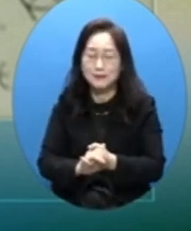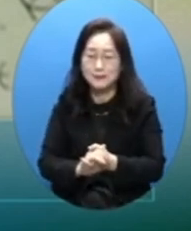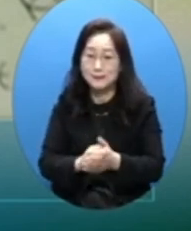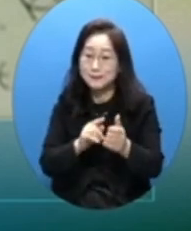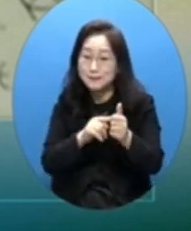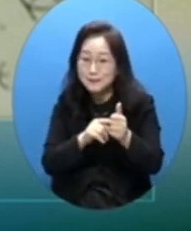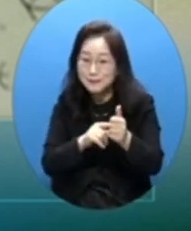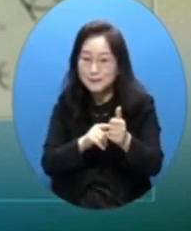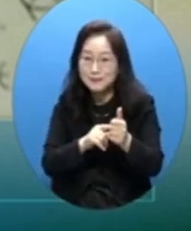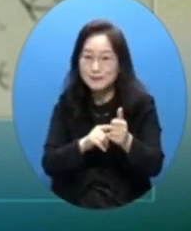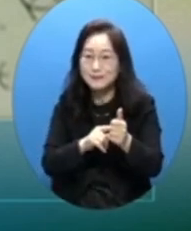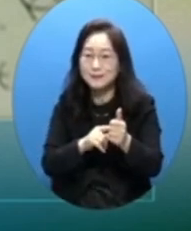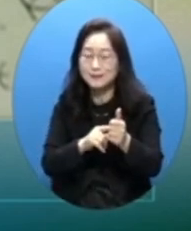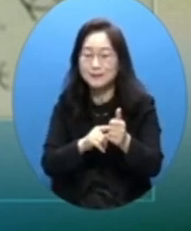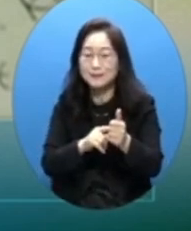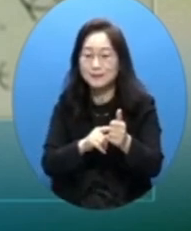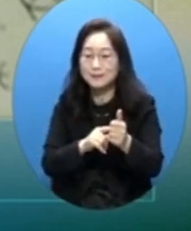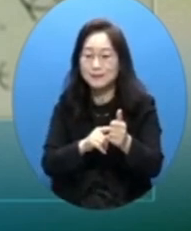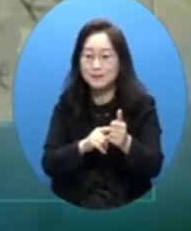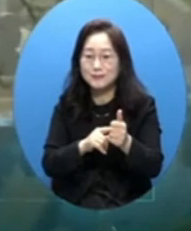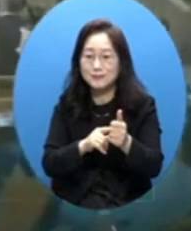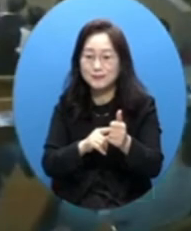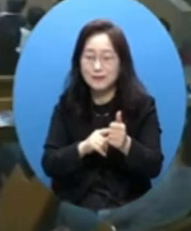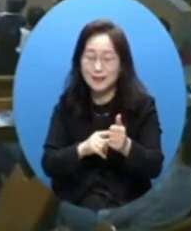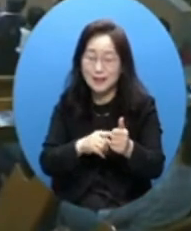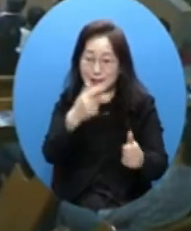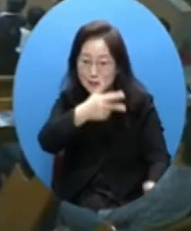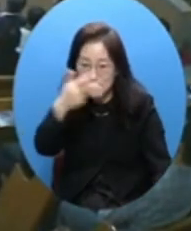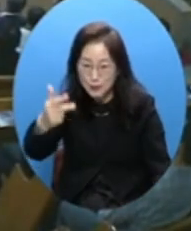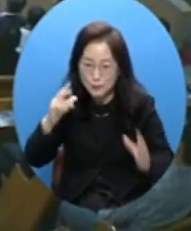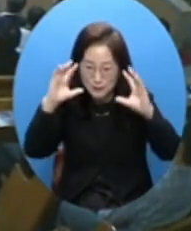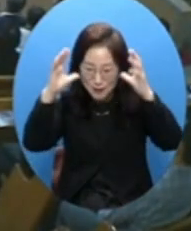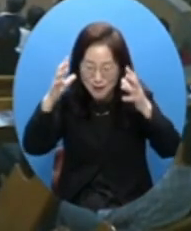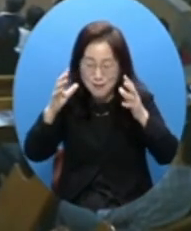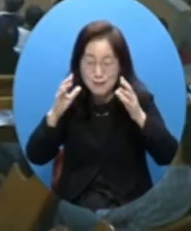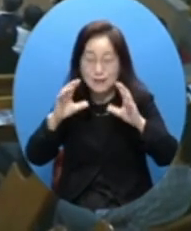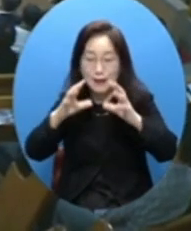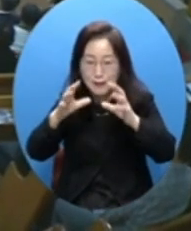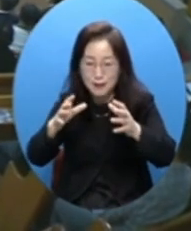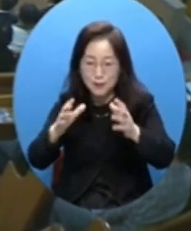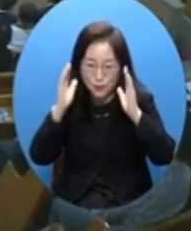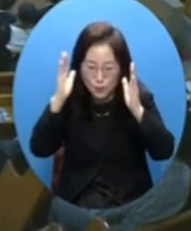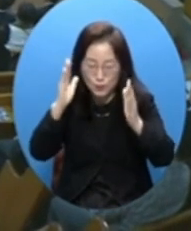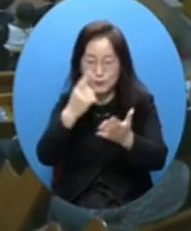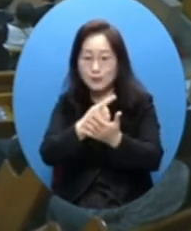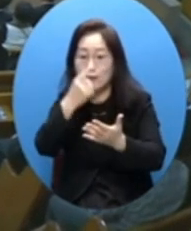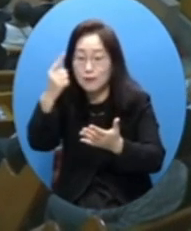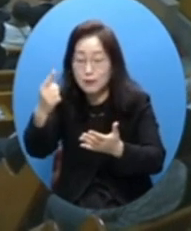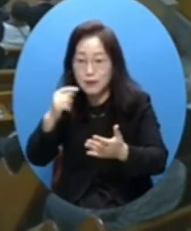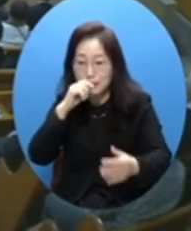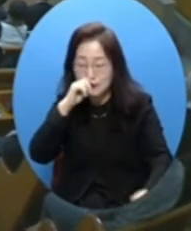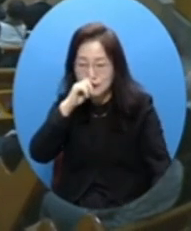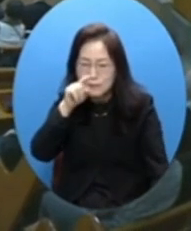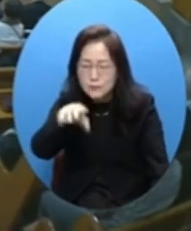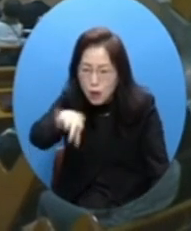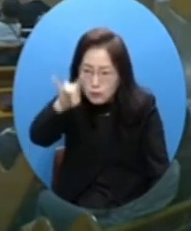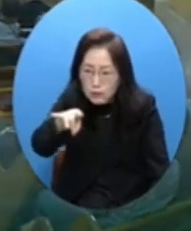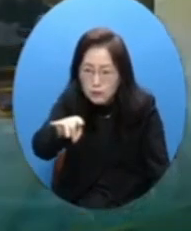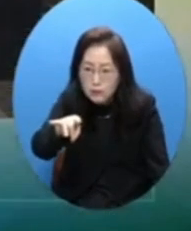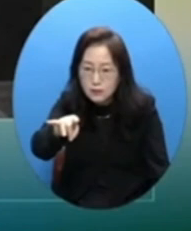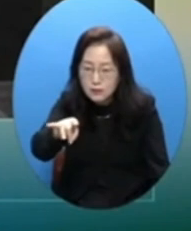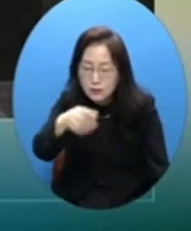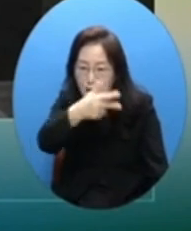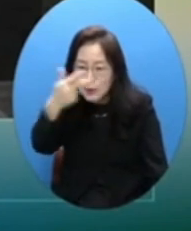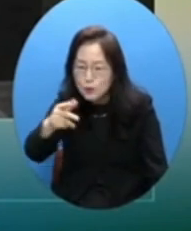가지고 그 덴마크에 유학을 갔는데 평생 처음으로 덴마크 말을 하려니